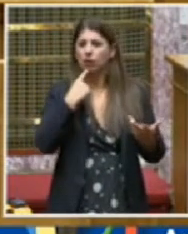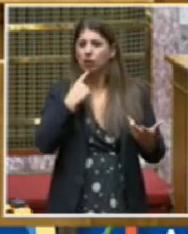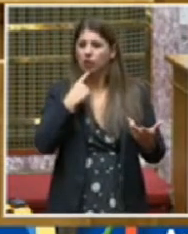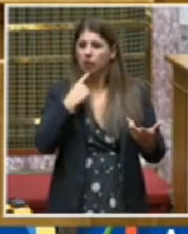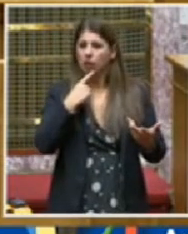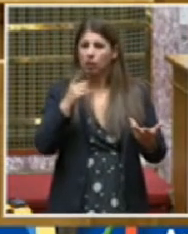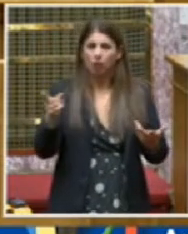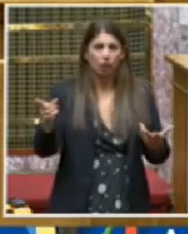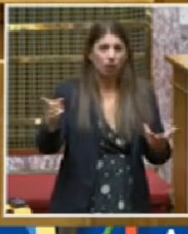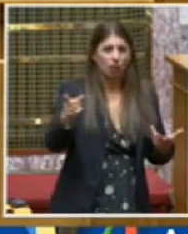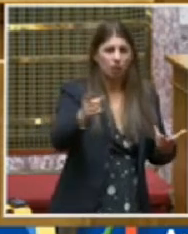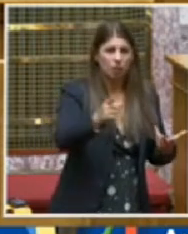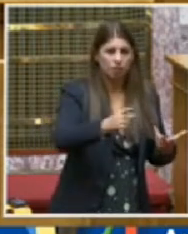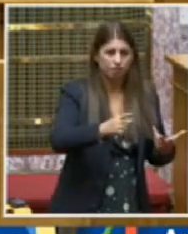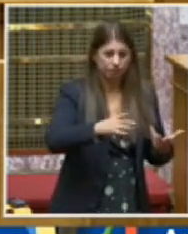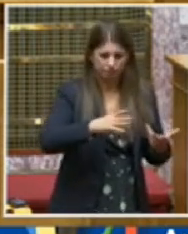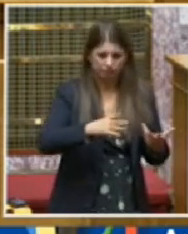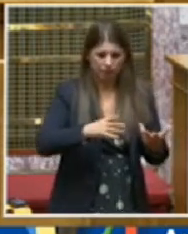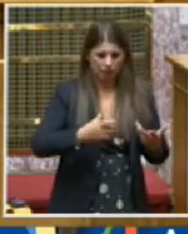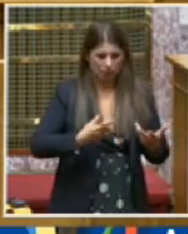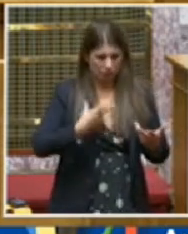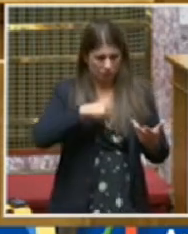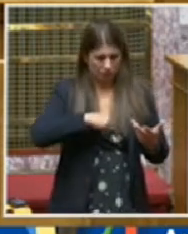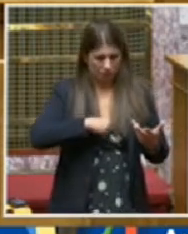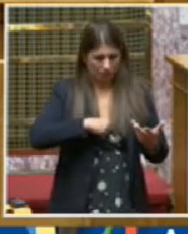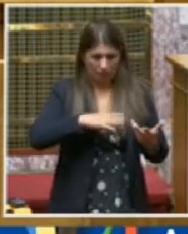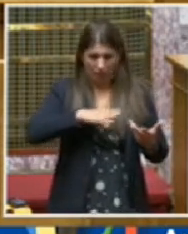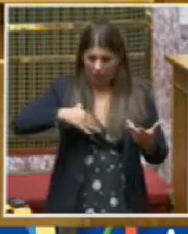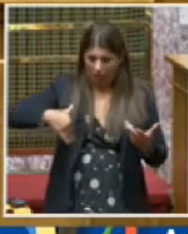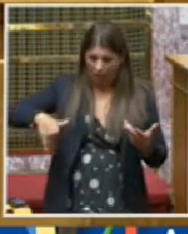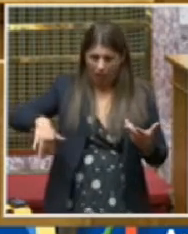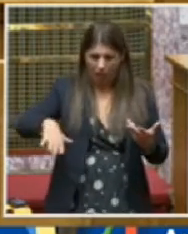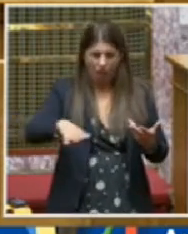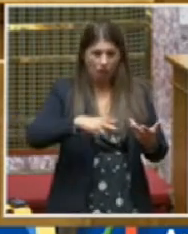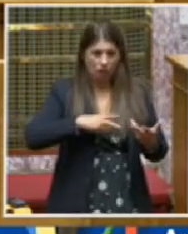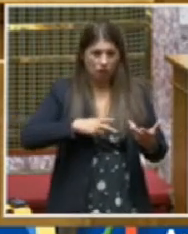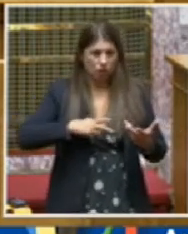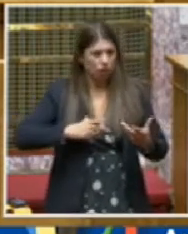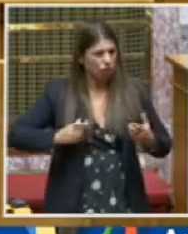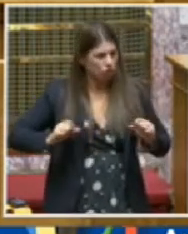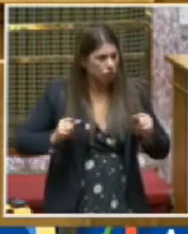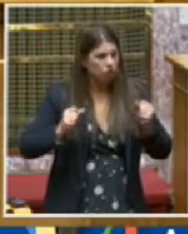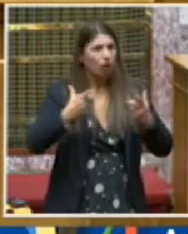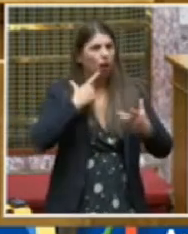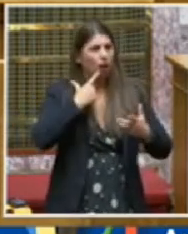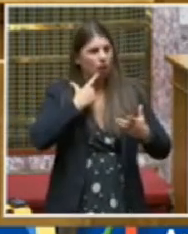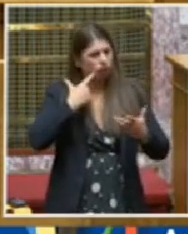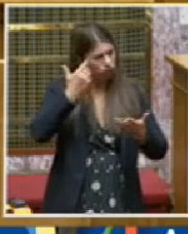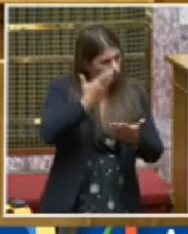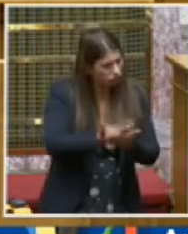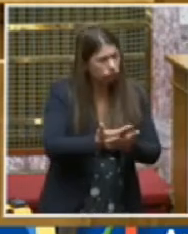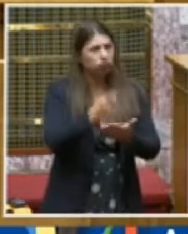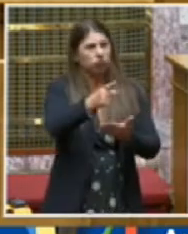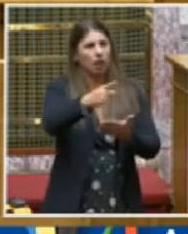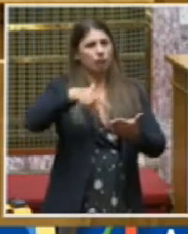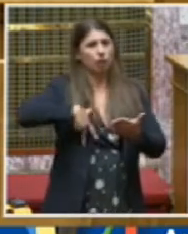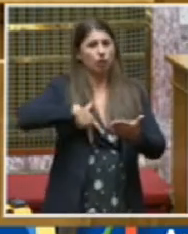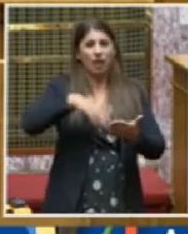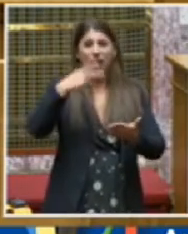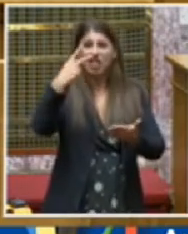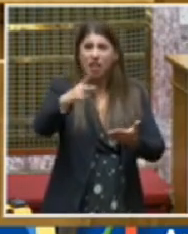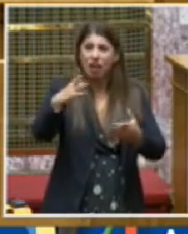θα παροτρύνει και θα απαιτεί από την πολιτεία να υπάρχουν οι κατάλληλες υποδομές. Γιατί η δική σας προσπάθεια, η δική